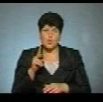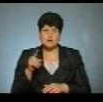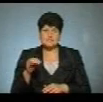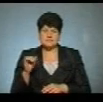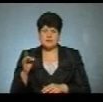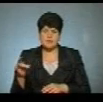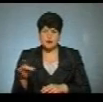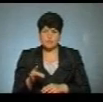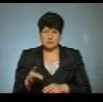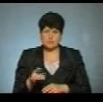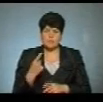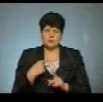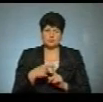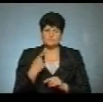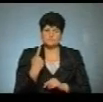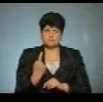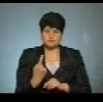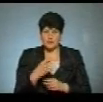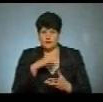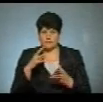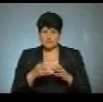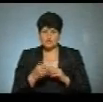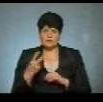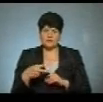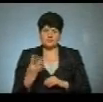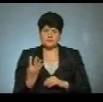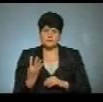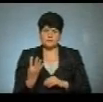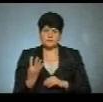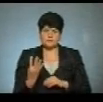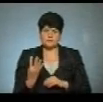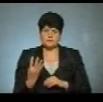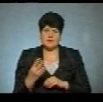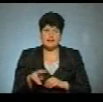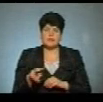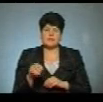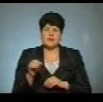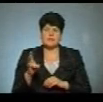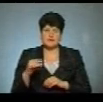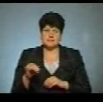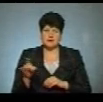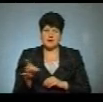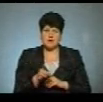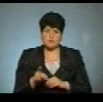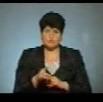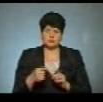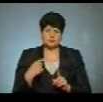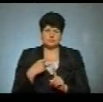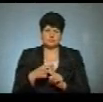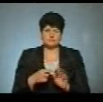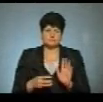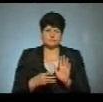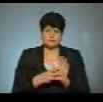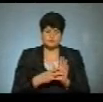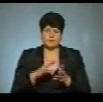Козівському районі на один випадок і всього 24, в Лановецькому районі на 8